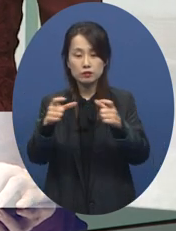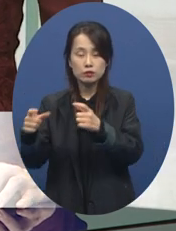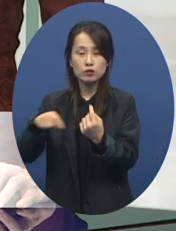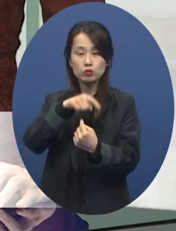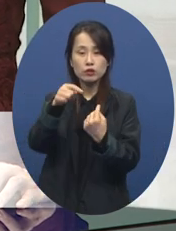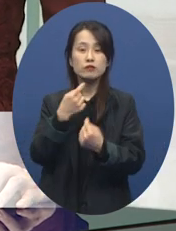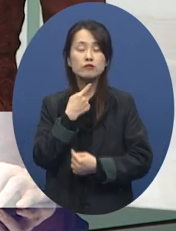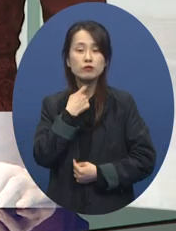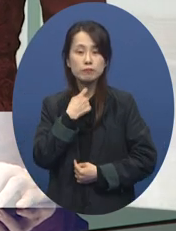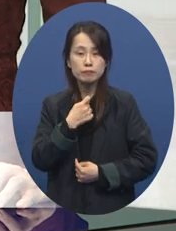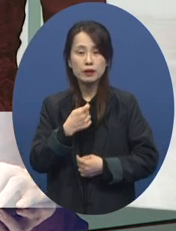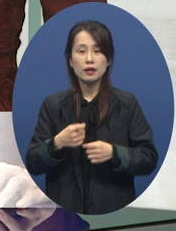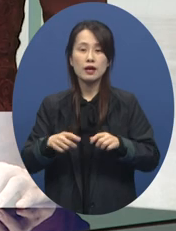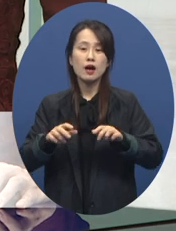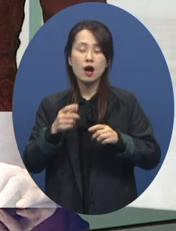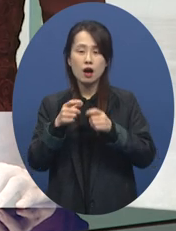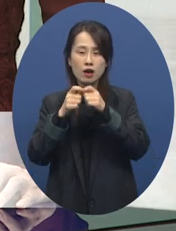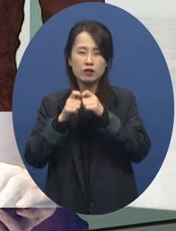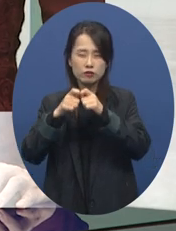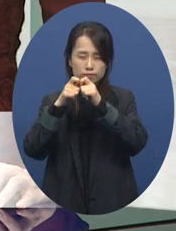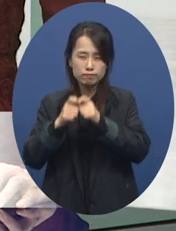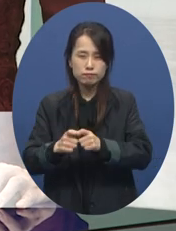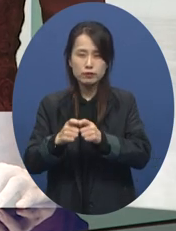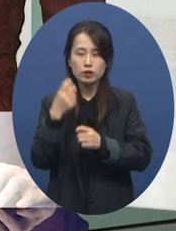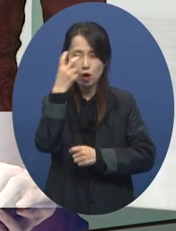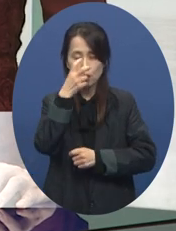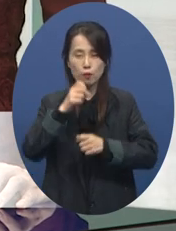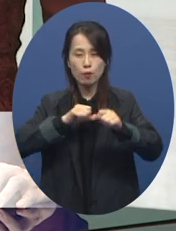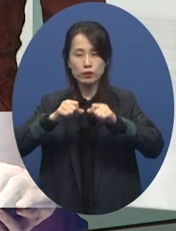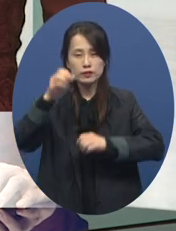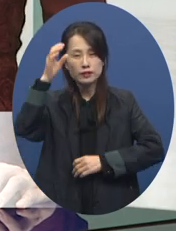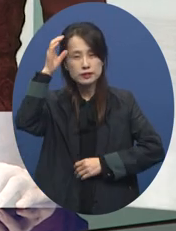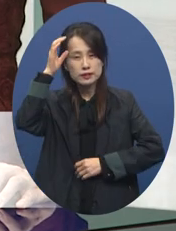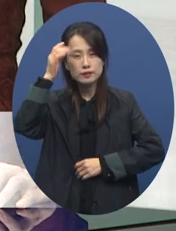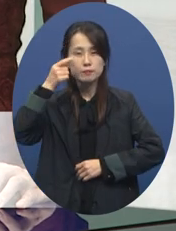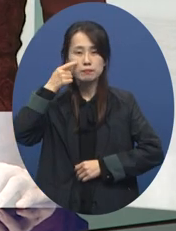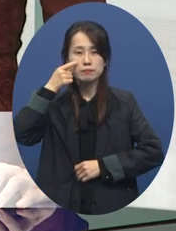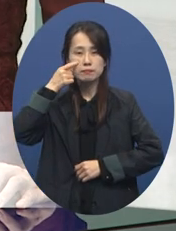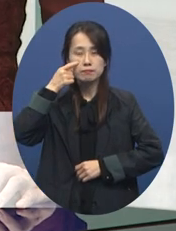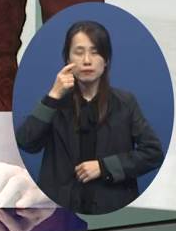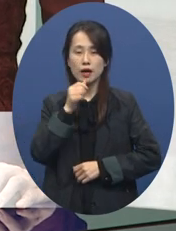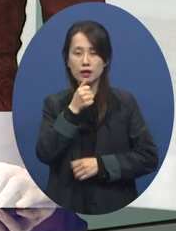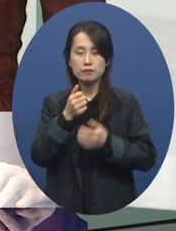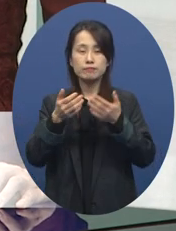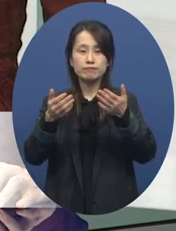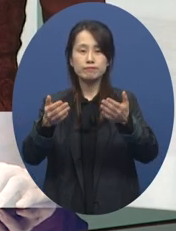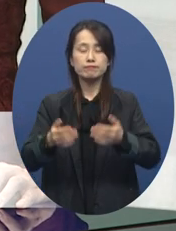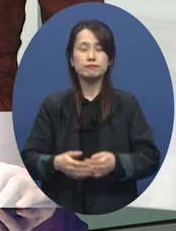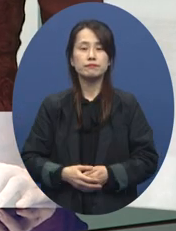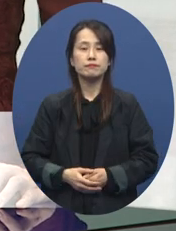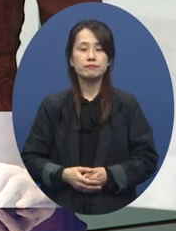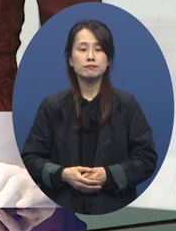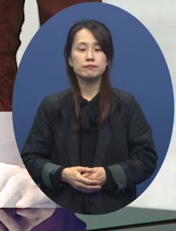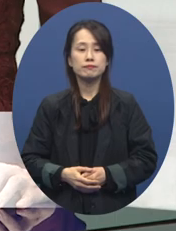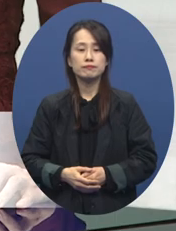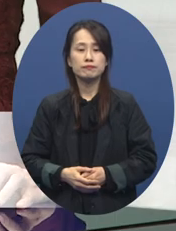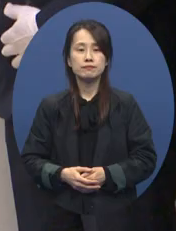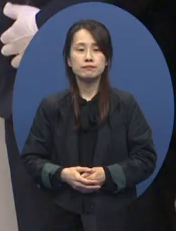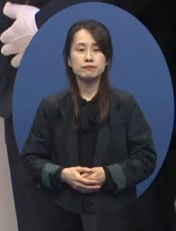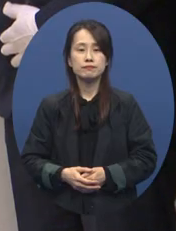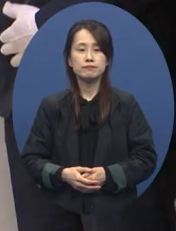권역별로 운영되고 있었는데요. 보다 세심한 보호활동이 이뤄질 것으로 기대됩니다. 보도에 한선지 기자입니다.